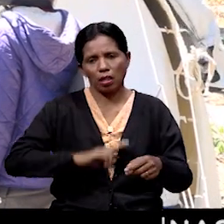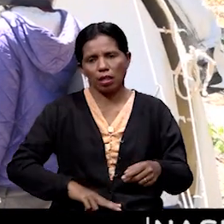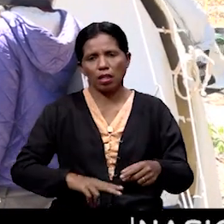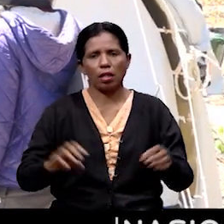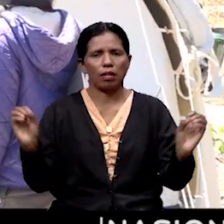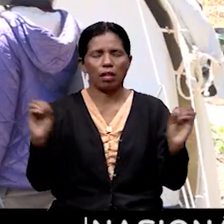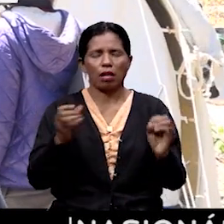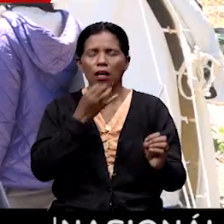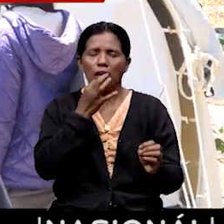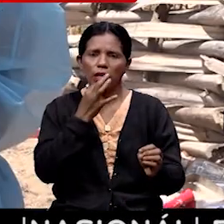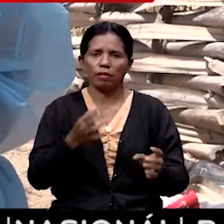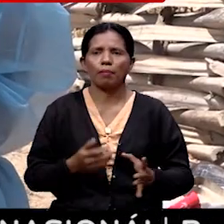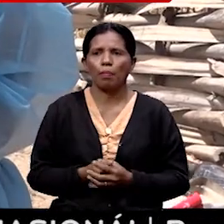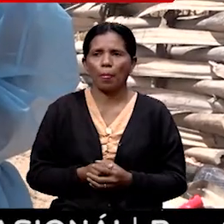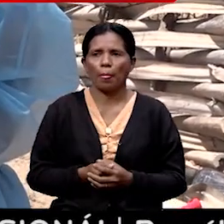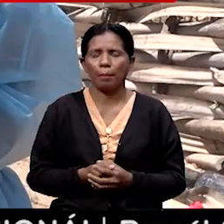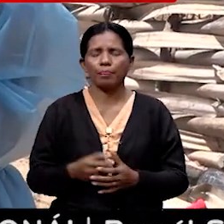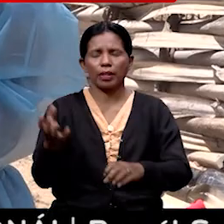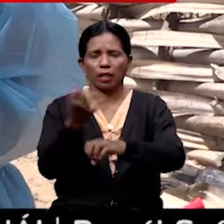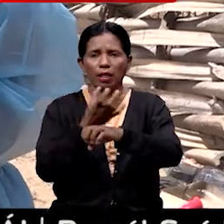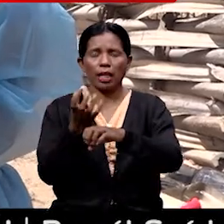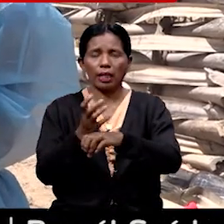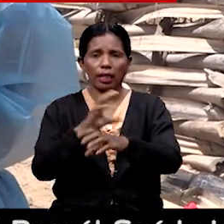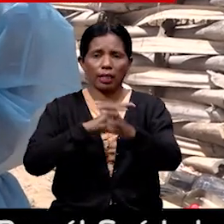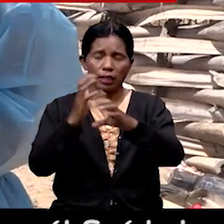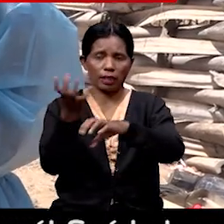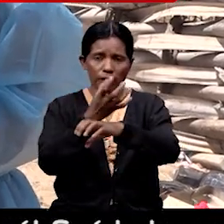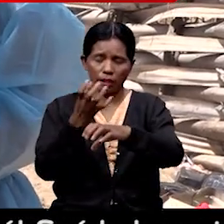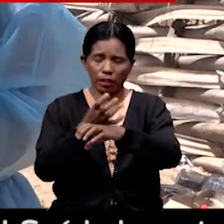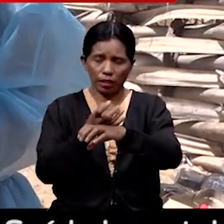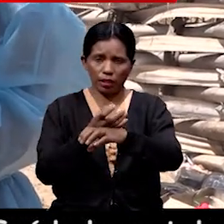tidak ambulans ne be durante ne hal operasong iha munisipi dili